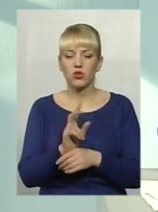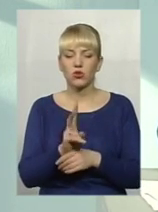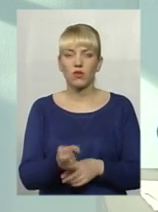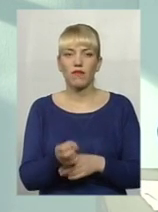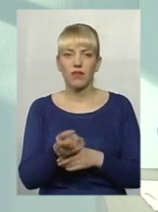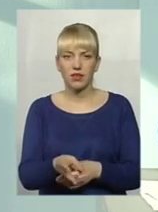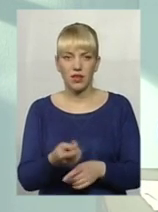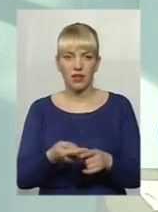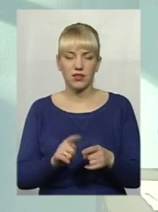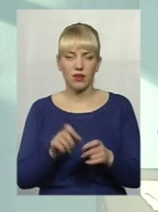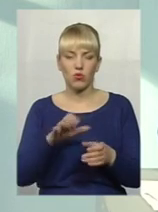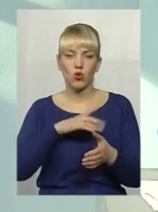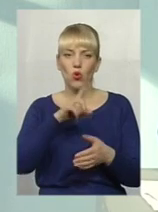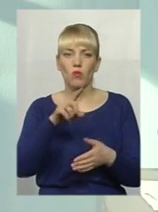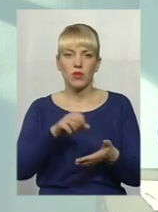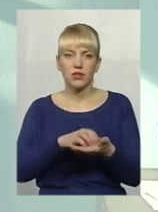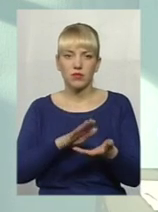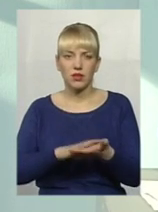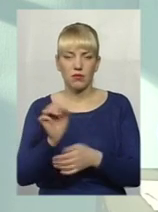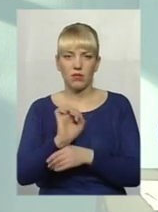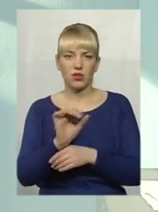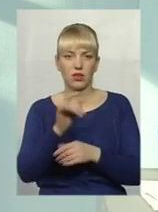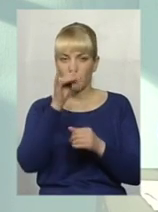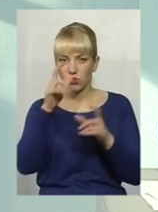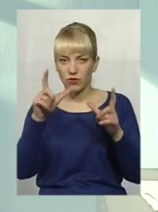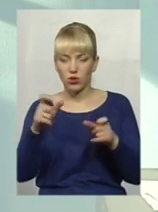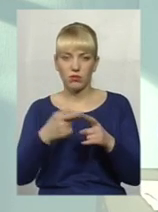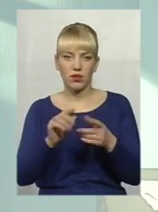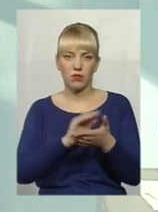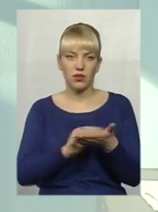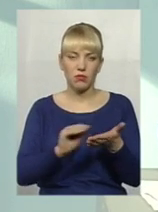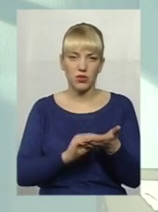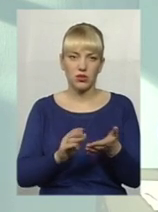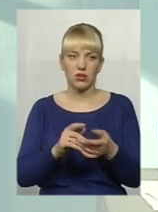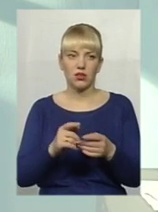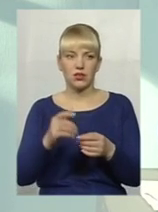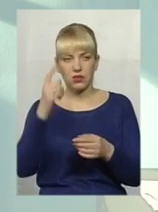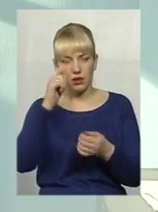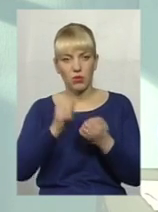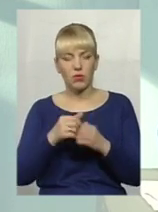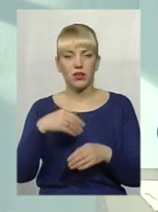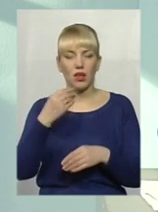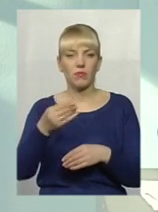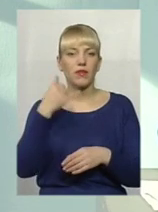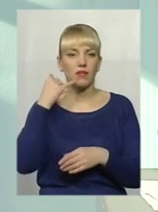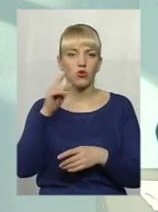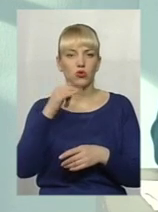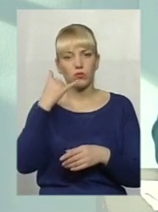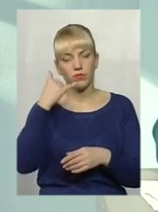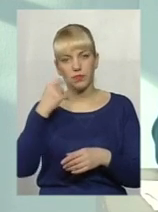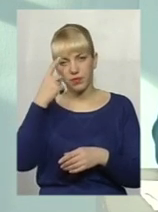викидає номера машини, чи не можете сфотографувати, запишіть, запам'ятайте. Даємо телефон, щоб нам передзвонювали,